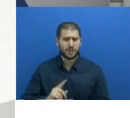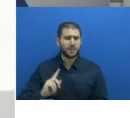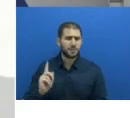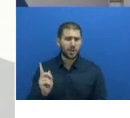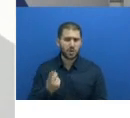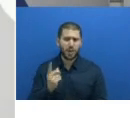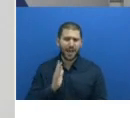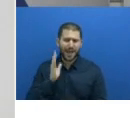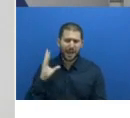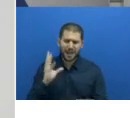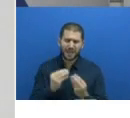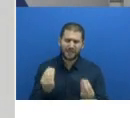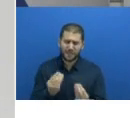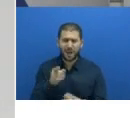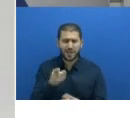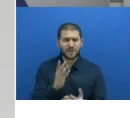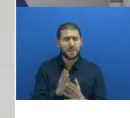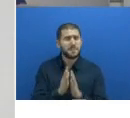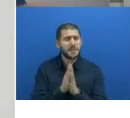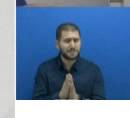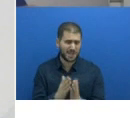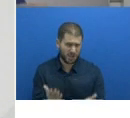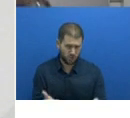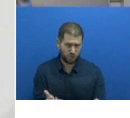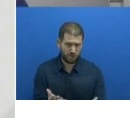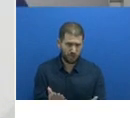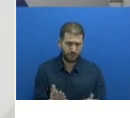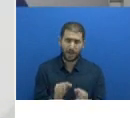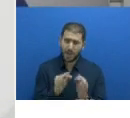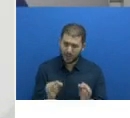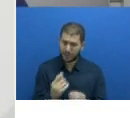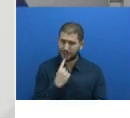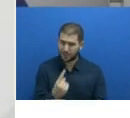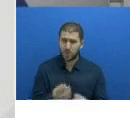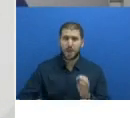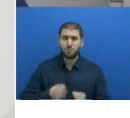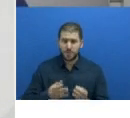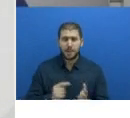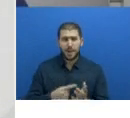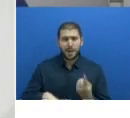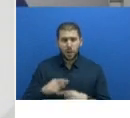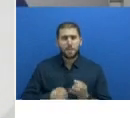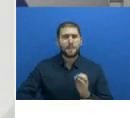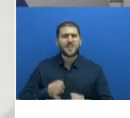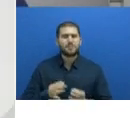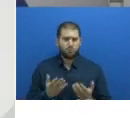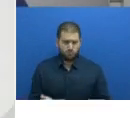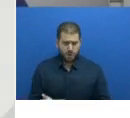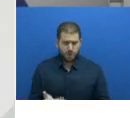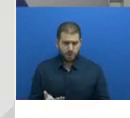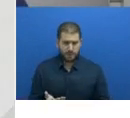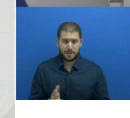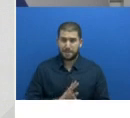שבגלל המבנה הבעייתי של חוקי יסוד אצלנו, יש אין ספור תיקונים, לא אין ספור, אבל הרבה מאוד תיקונים לחוקי יסוד של תיקונים